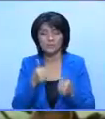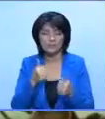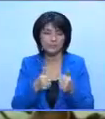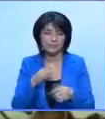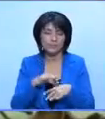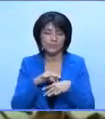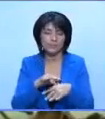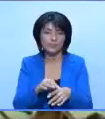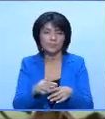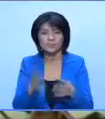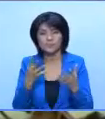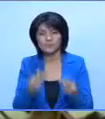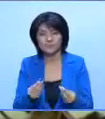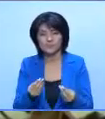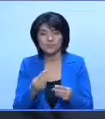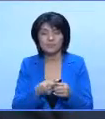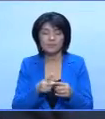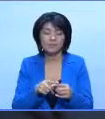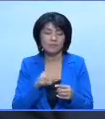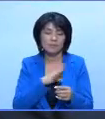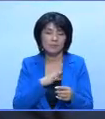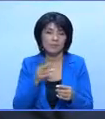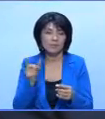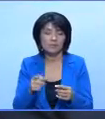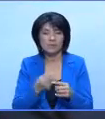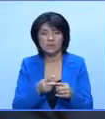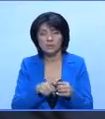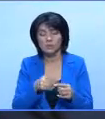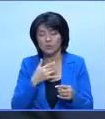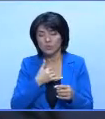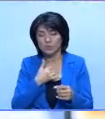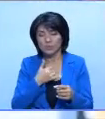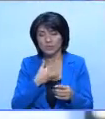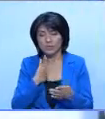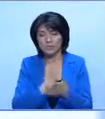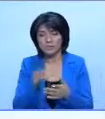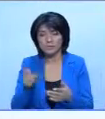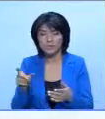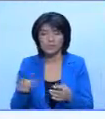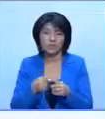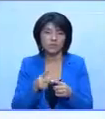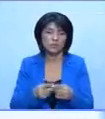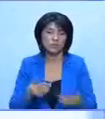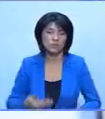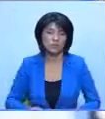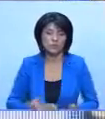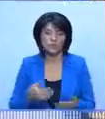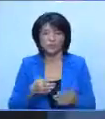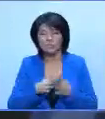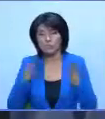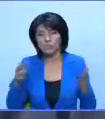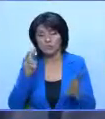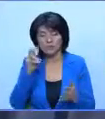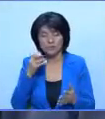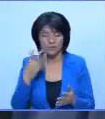Әлем халқының 10% көз жанарынан айырылған. Біздің елде 20 мыңнан аса зағип жандар тұрады. Олардың 2624-і Павлодар өңірінің